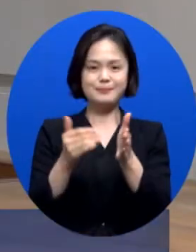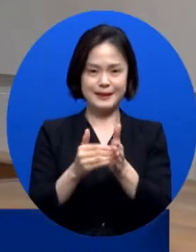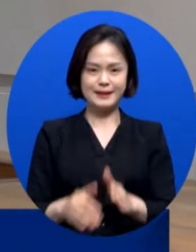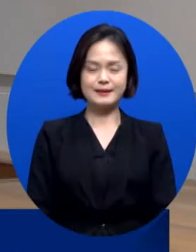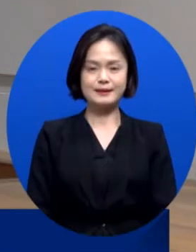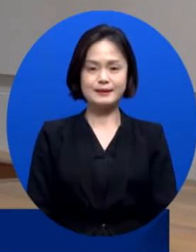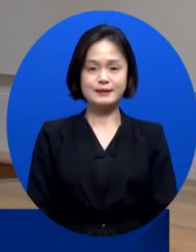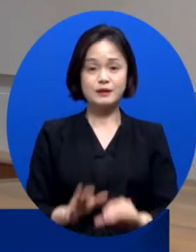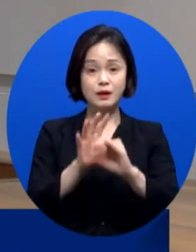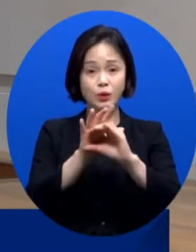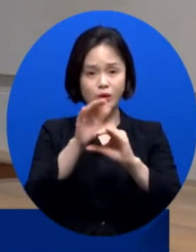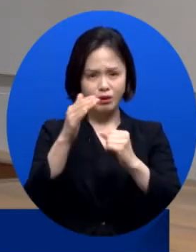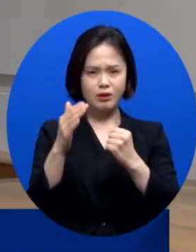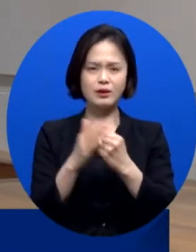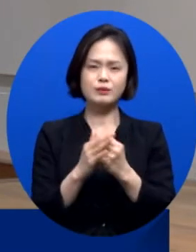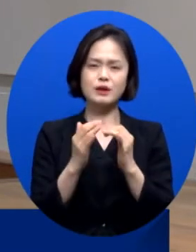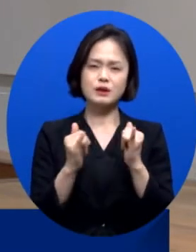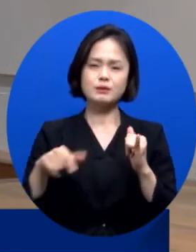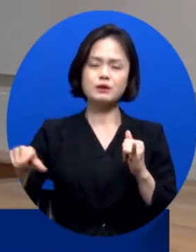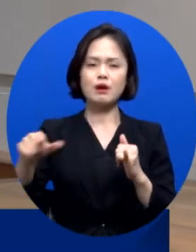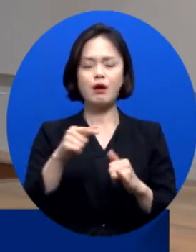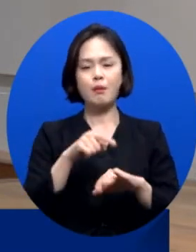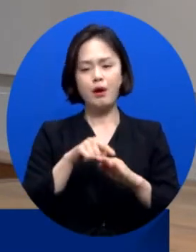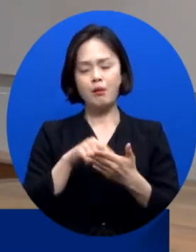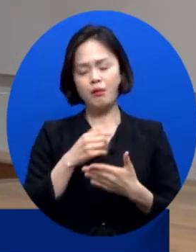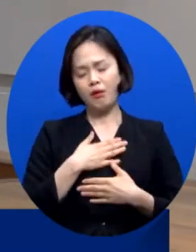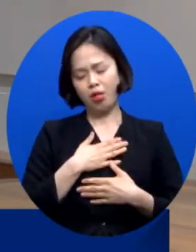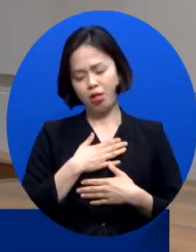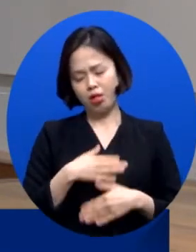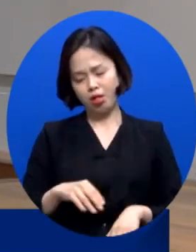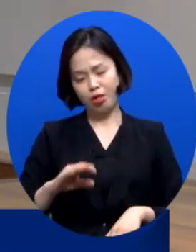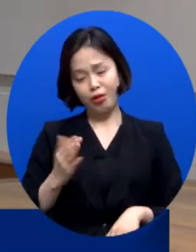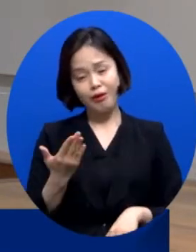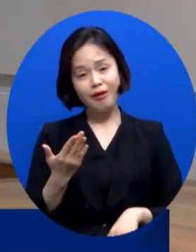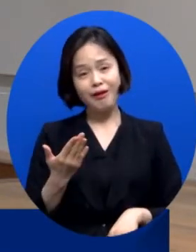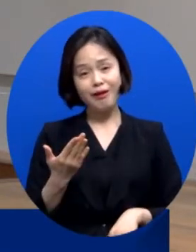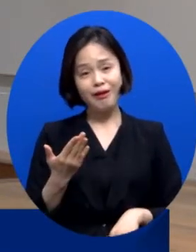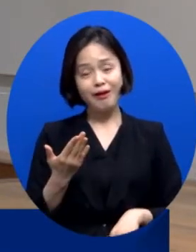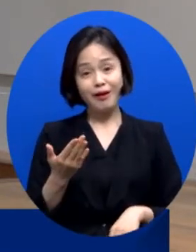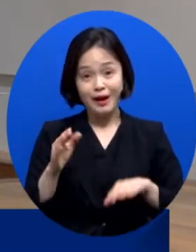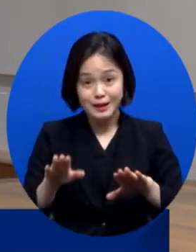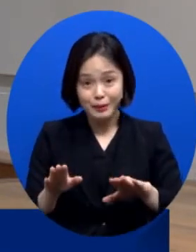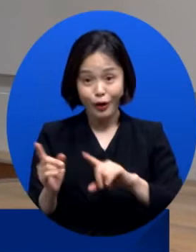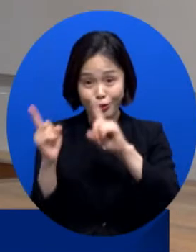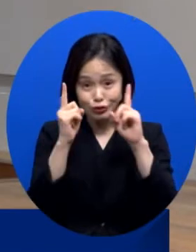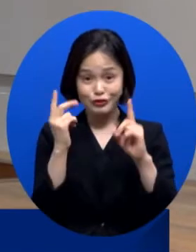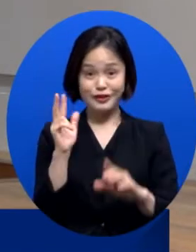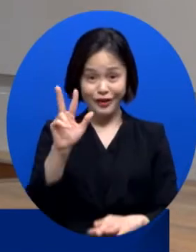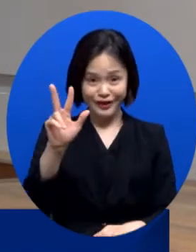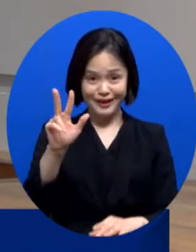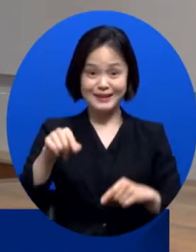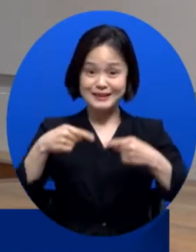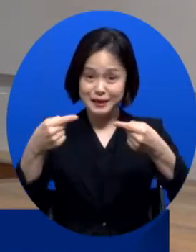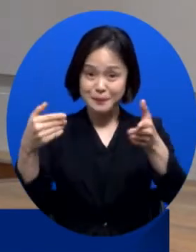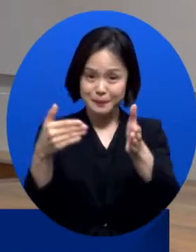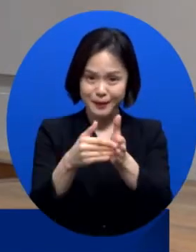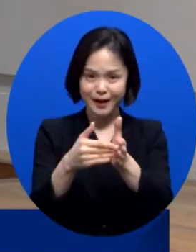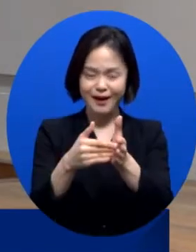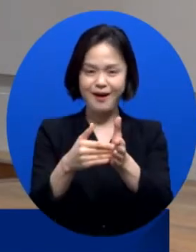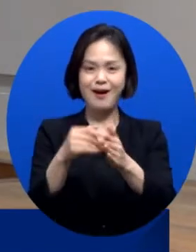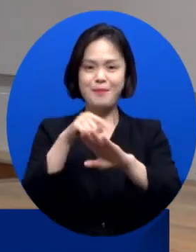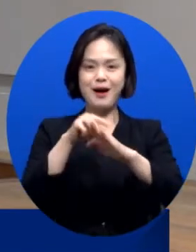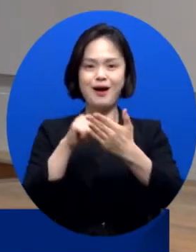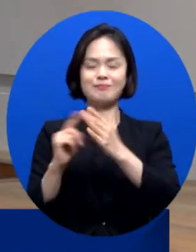코로나로 인해서 처져 있던 그런 모든 마음들이 완전히 회복되는 그래서 이 집회, 이 랜선 찬양 기도회